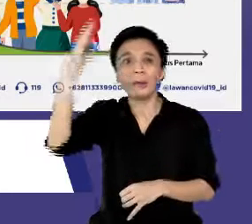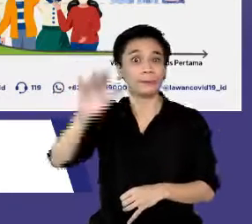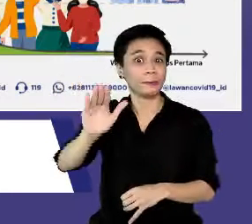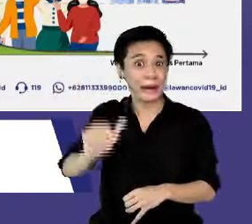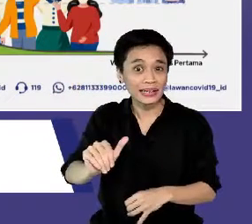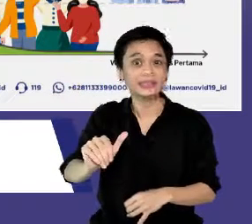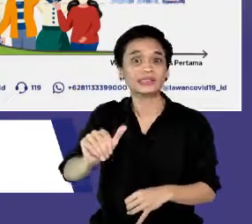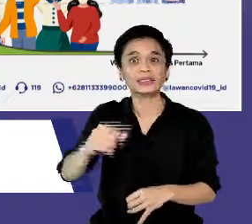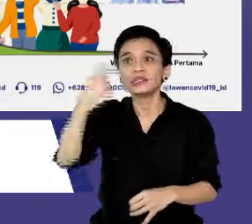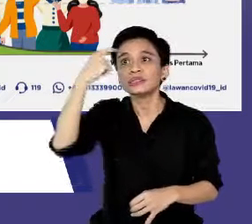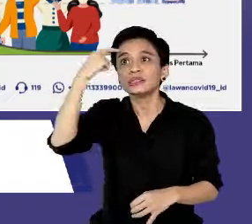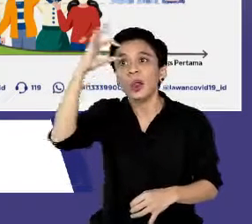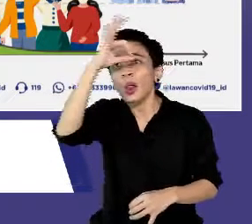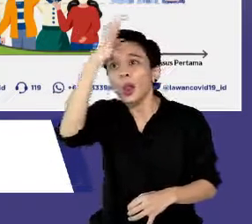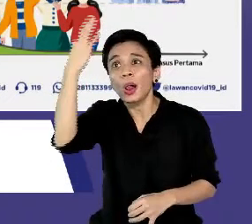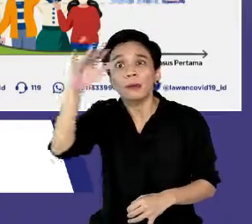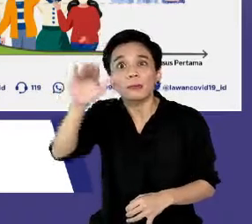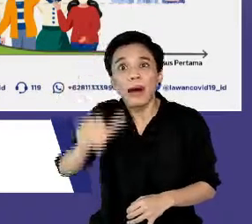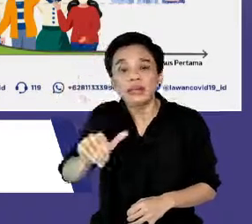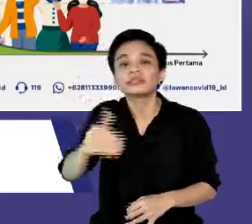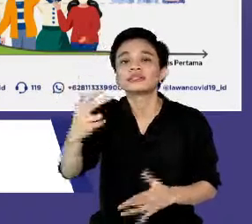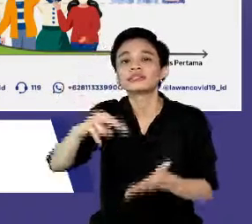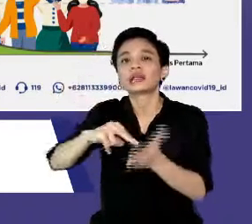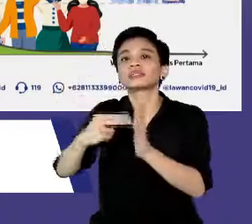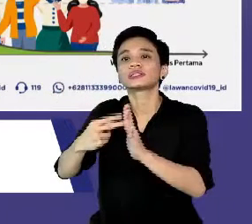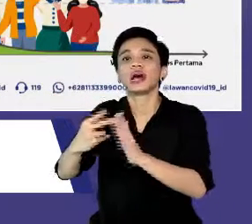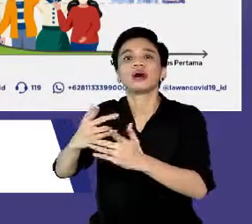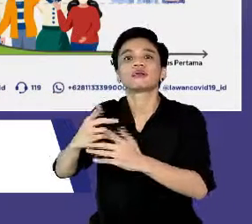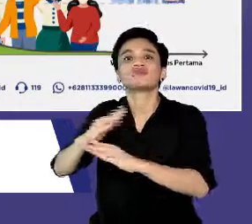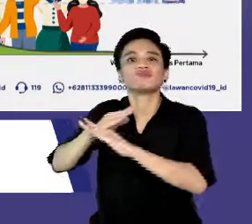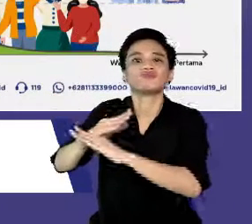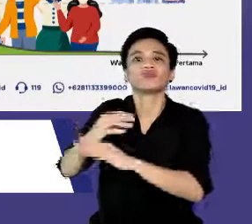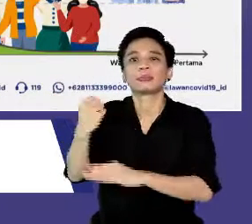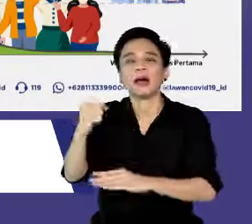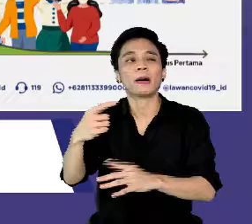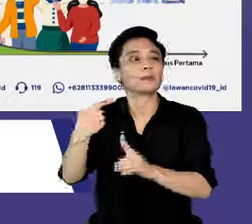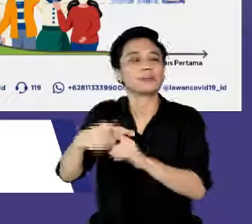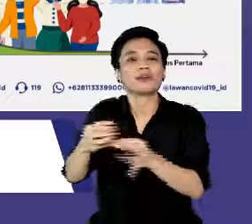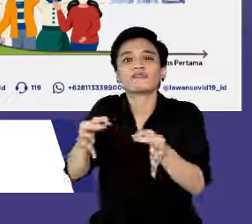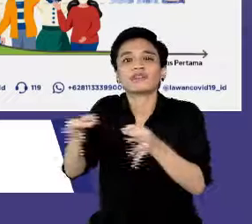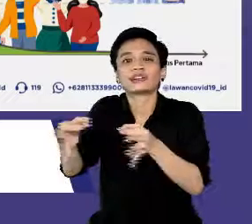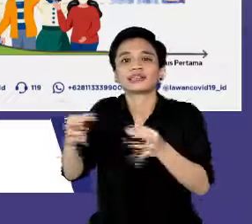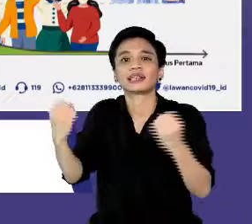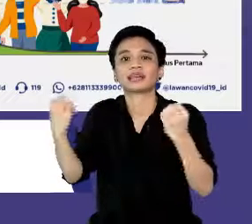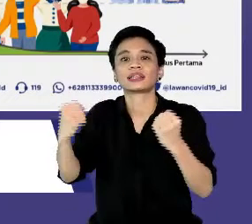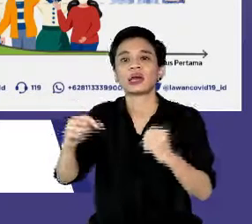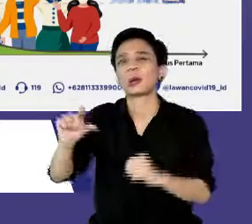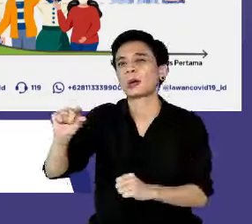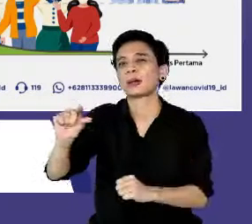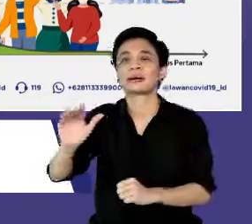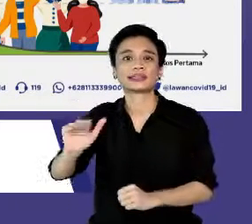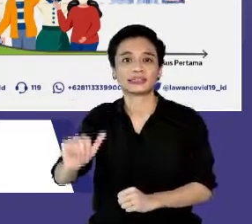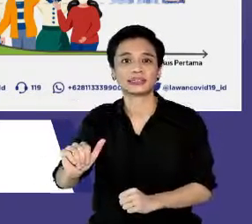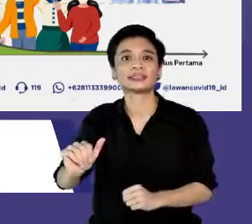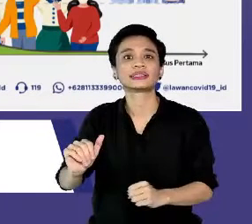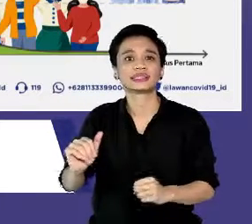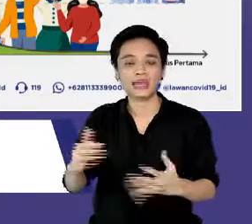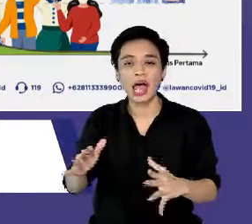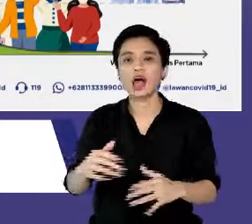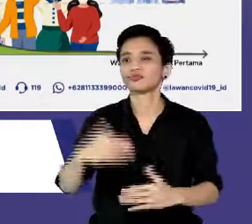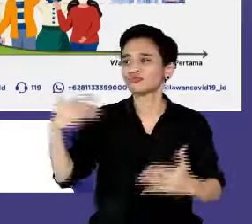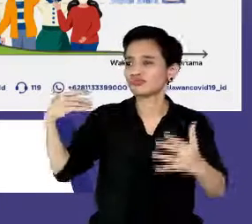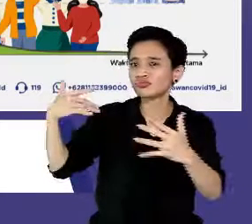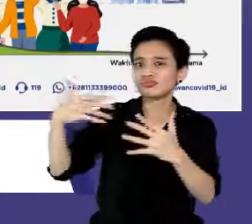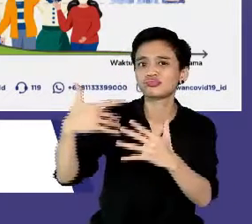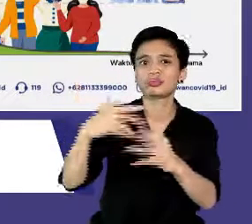akhirnya berimbas pada kenaikan kasus positif dan menipisnya kapasitas pelayanan kesehatan Hai ilustrasi dari Hasil studi